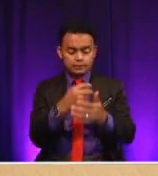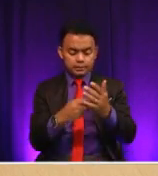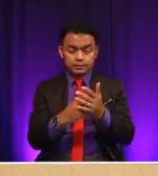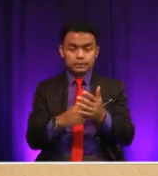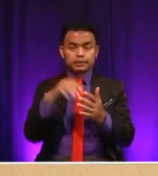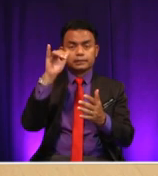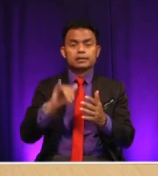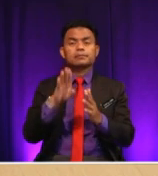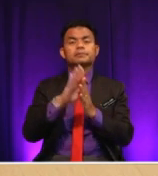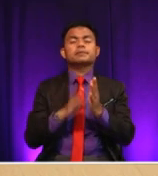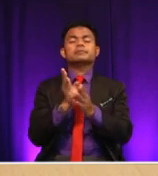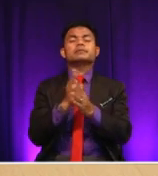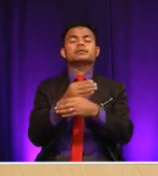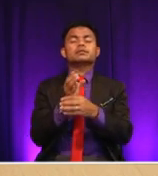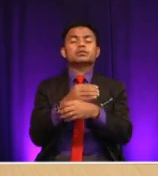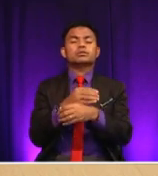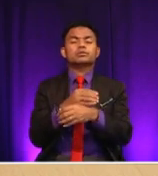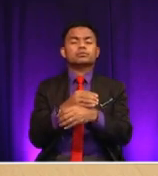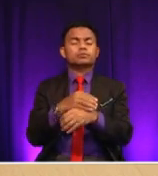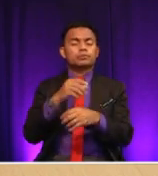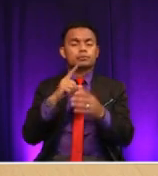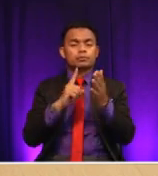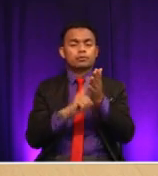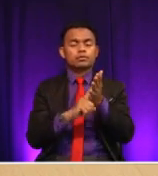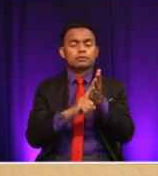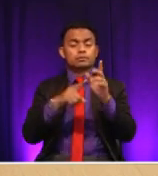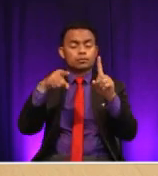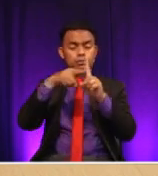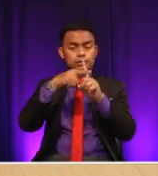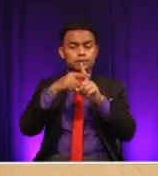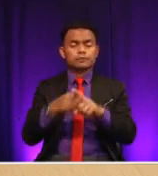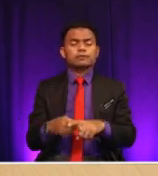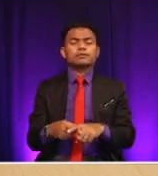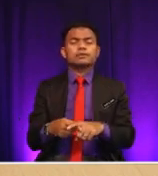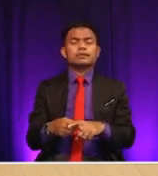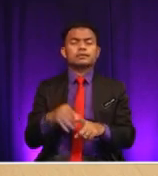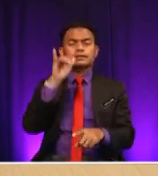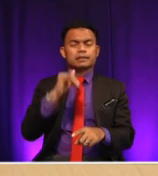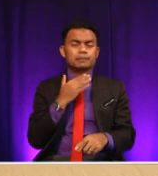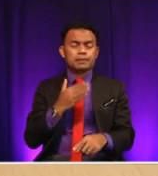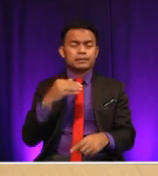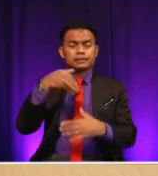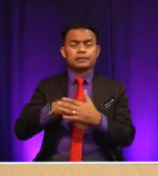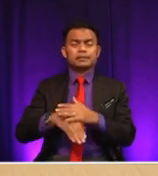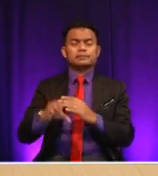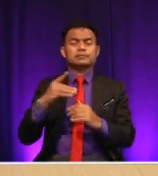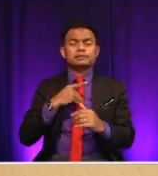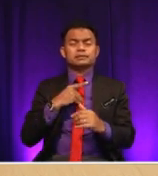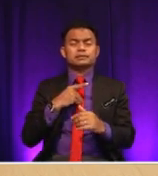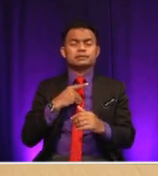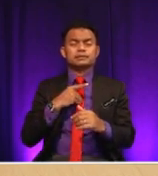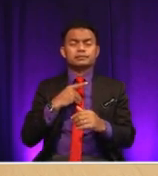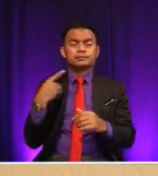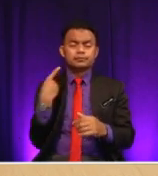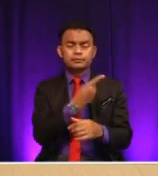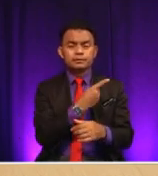positif benda-benda yang baik yang boleh jadi teladan dalam hidup kita dalam diri kita kayak khususnya diri murid-murid yang ada di talian sekarang